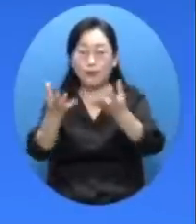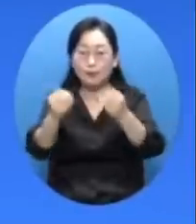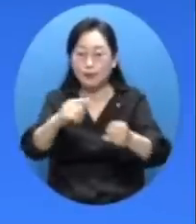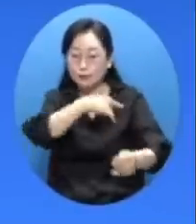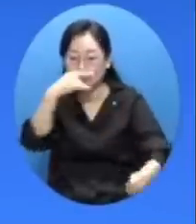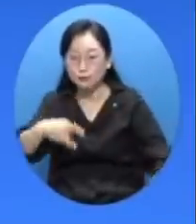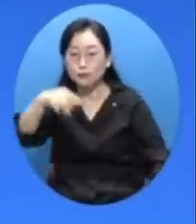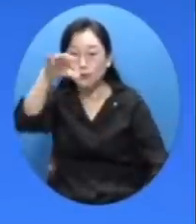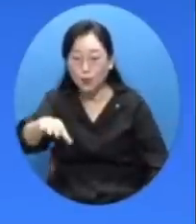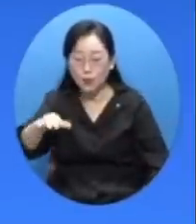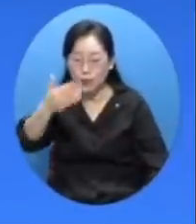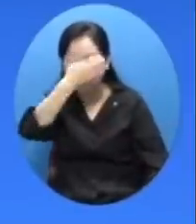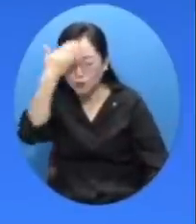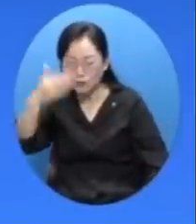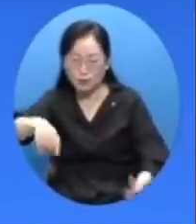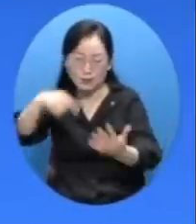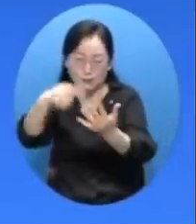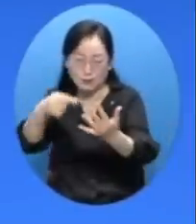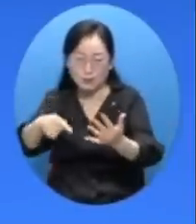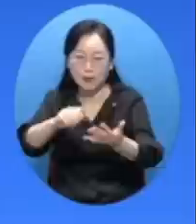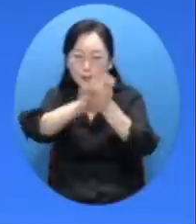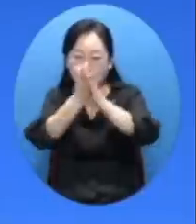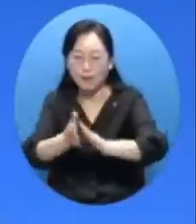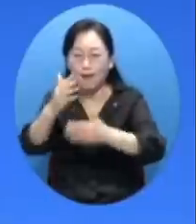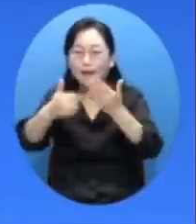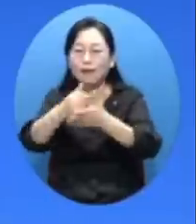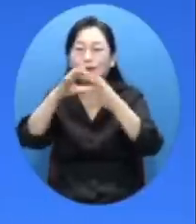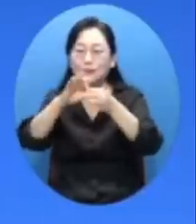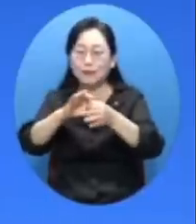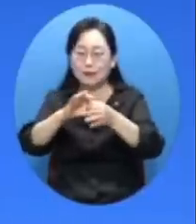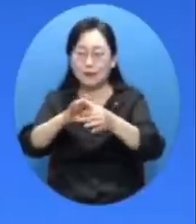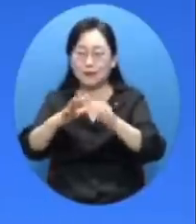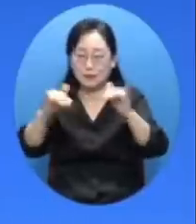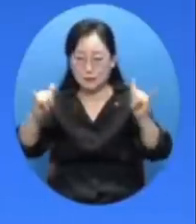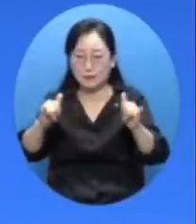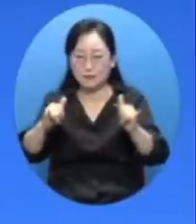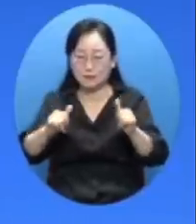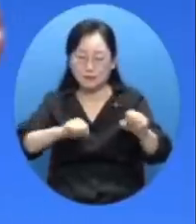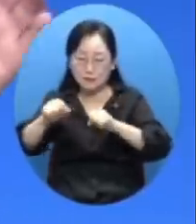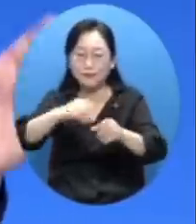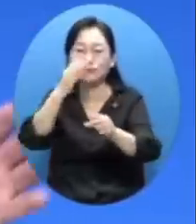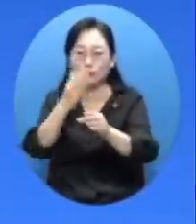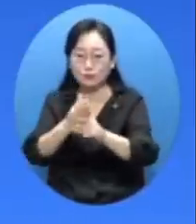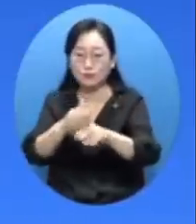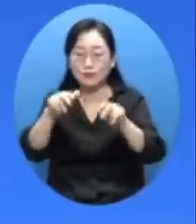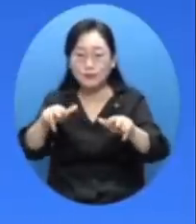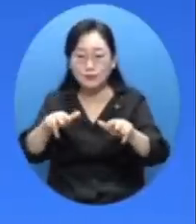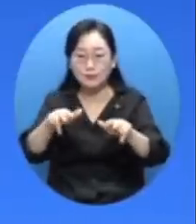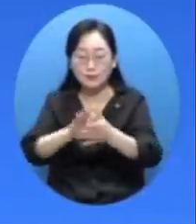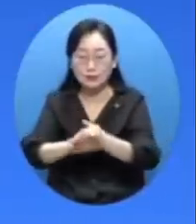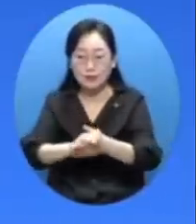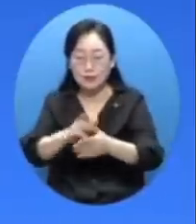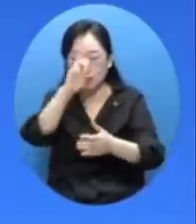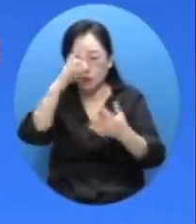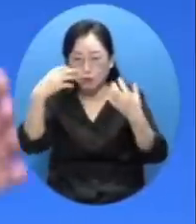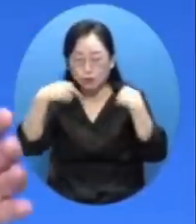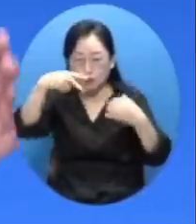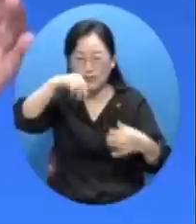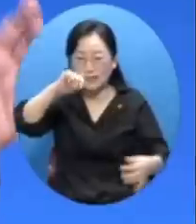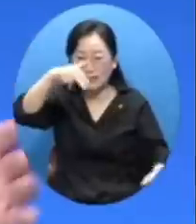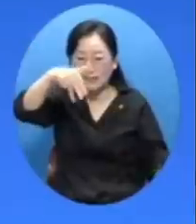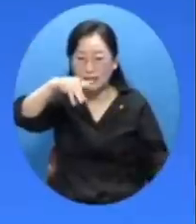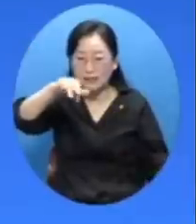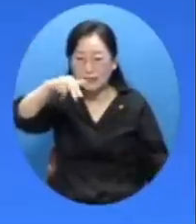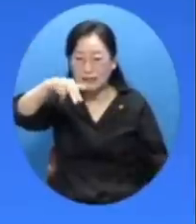중국의 청년들을 변화시켜서 하나님의 일꾼으로 만들고 위대한 역사를 이루고 있는 것입니다. 지금 시진핑 정부가 들어오고 나서 중국의